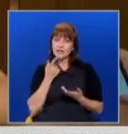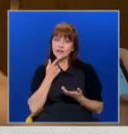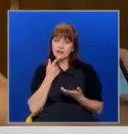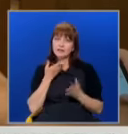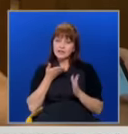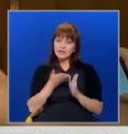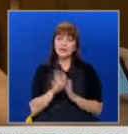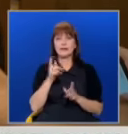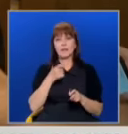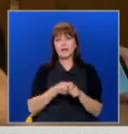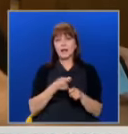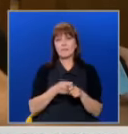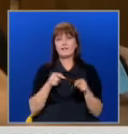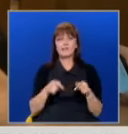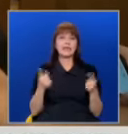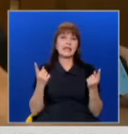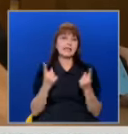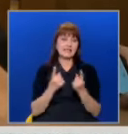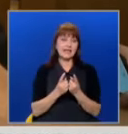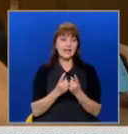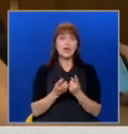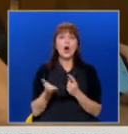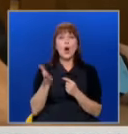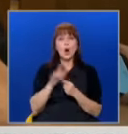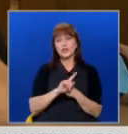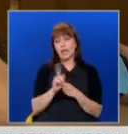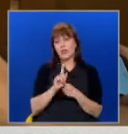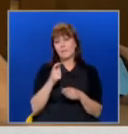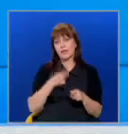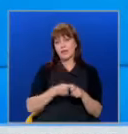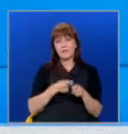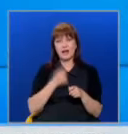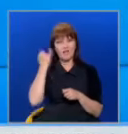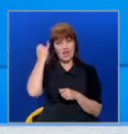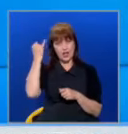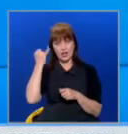към провеждането на тези срещи. В този смисъл все още не бих правил заключения.